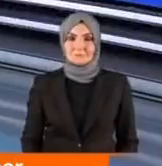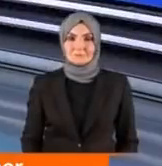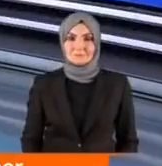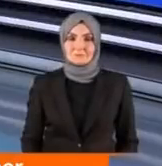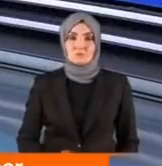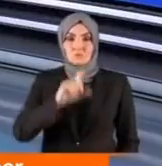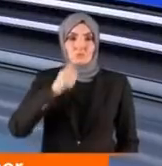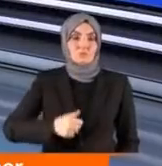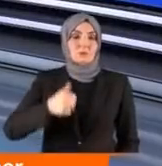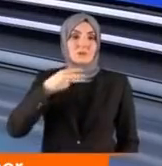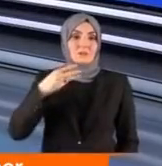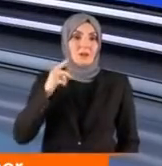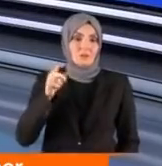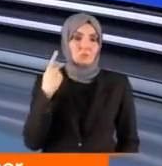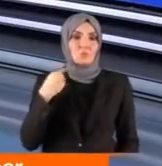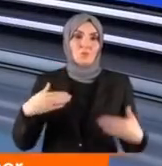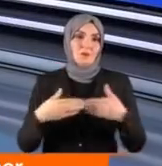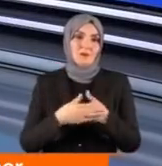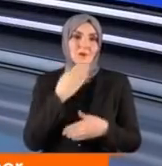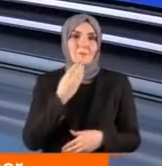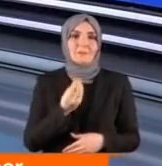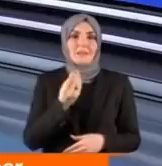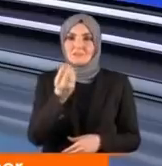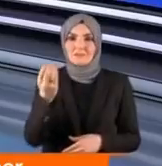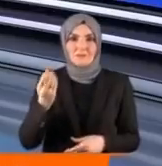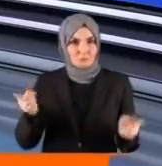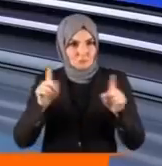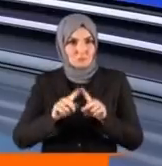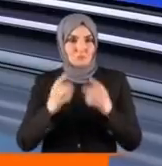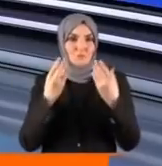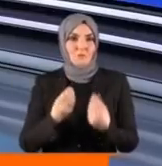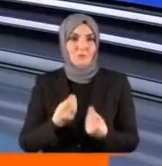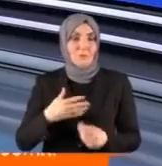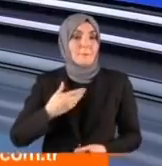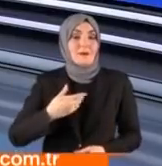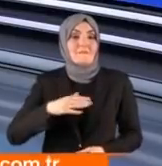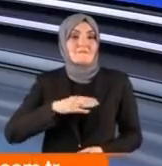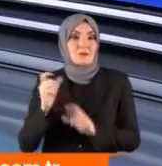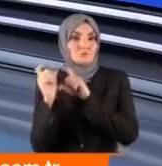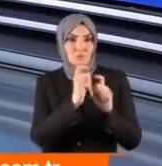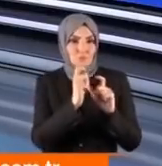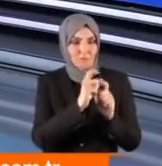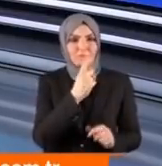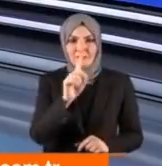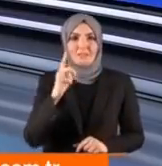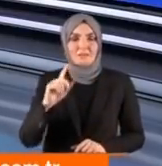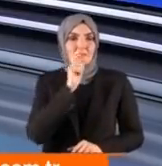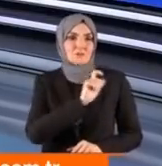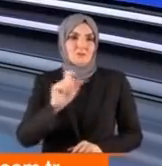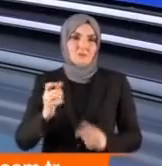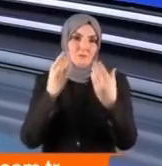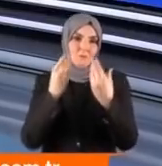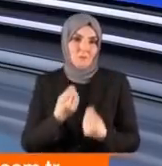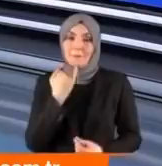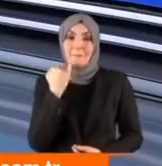dur başkanı Erdoğan dün akşam gençlerle buluştu merak ettikleri sorulara tek tek cevap verdi gençler